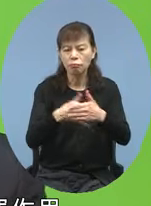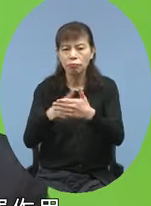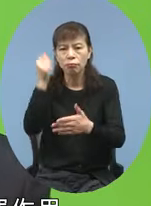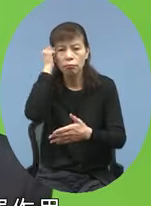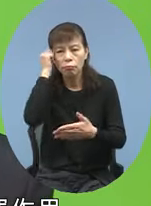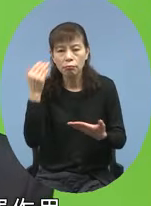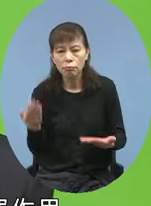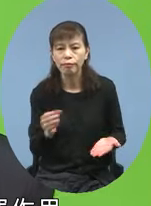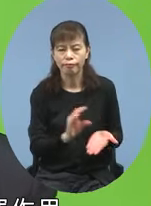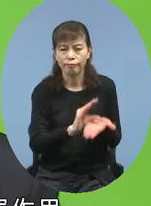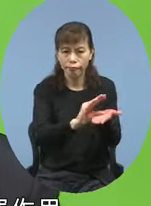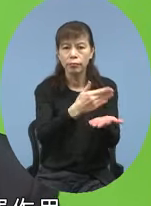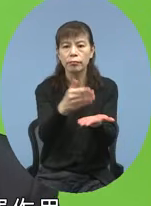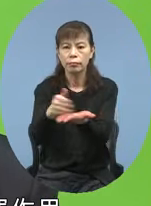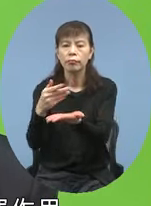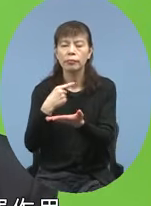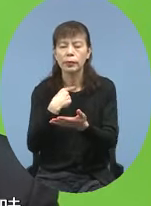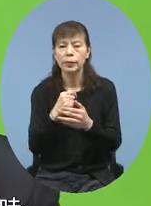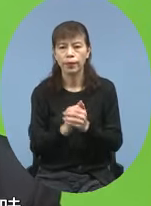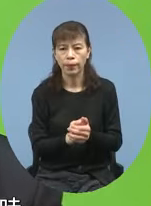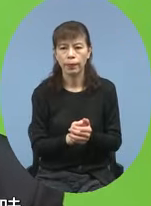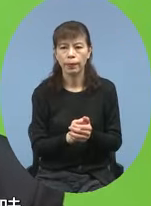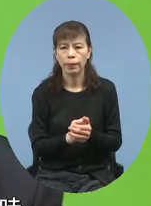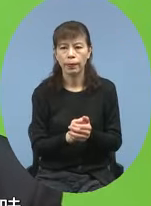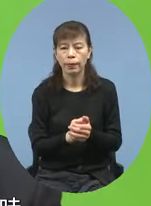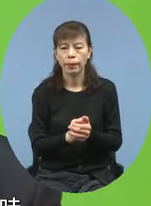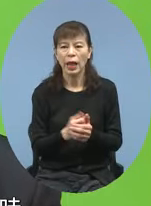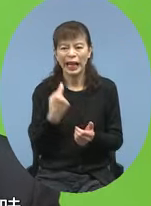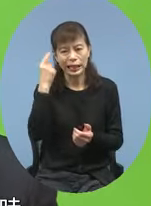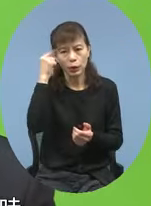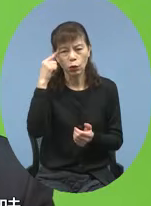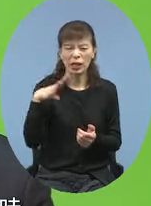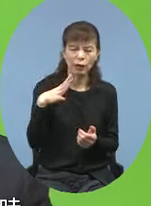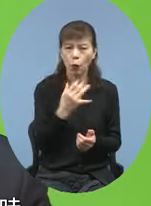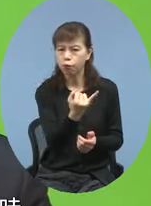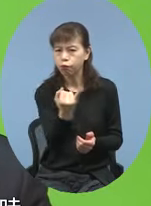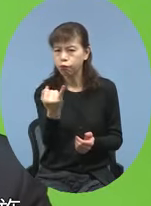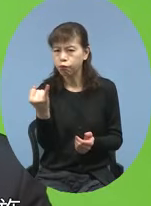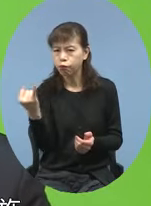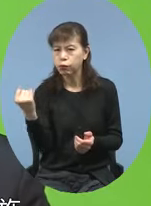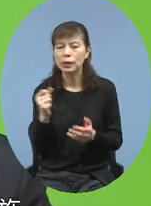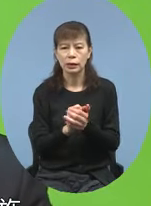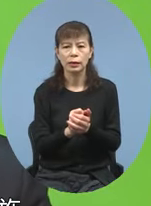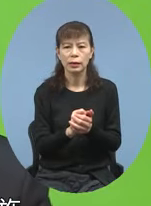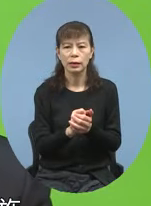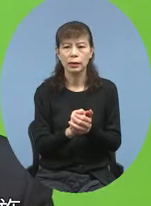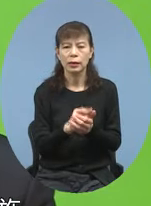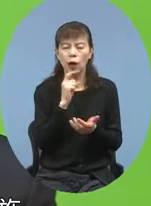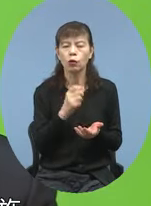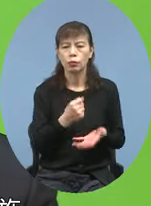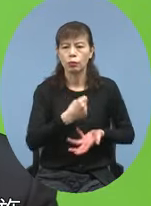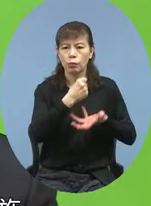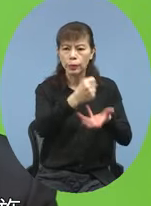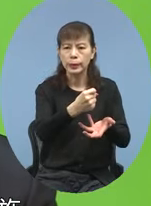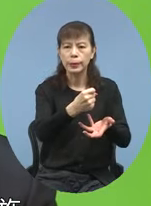的時候讓它們發揮作用，令我們有能力在環境困難的時候推出大規模